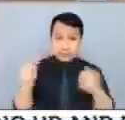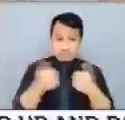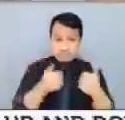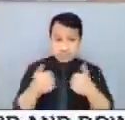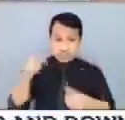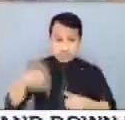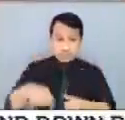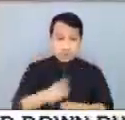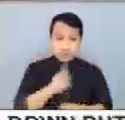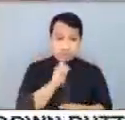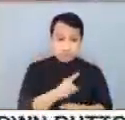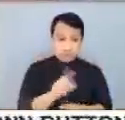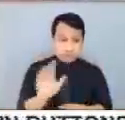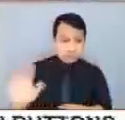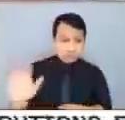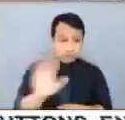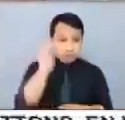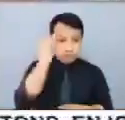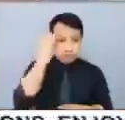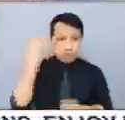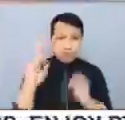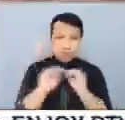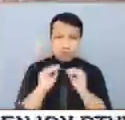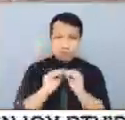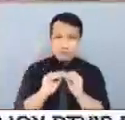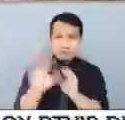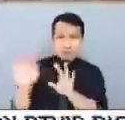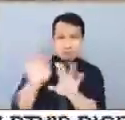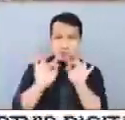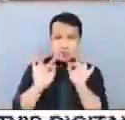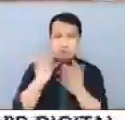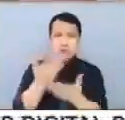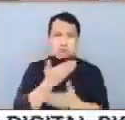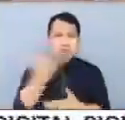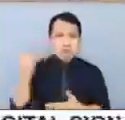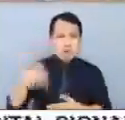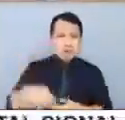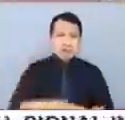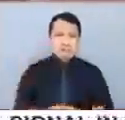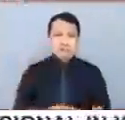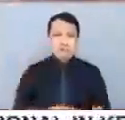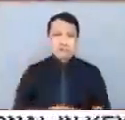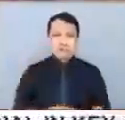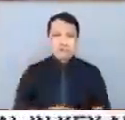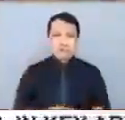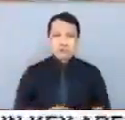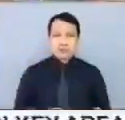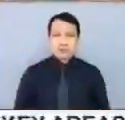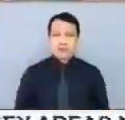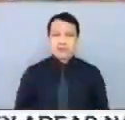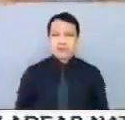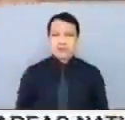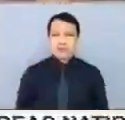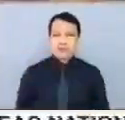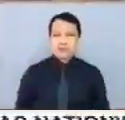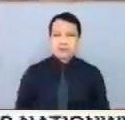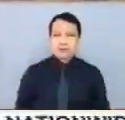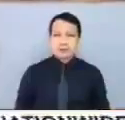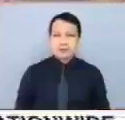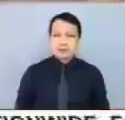bumoto state by state. Sa atin, wala tayong ganun. So, ganun din naman sa atin. By